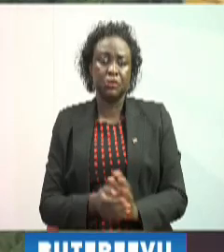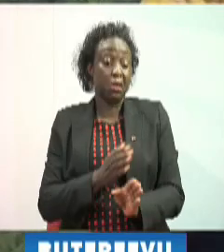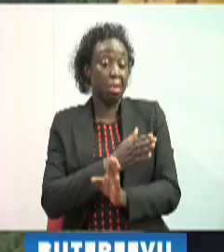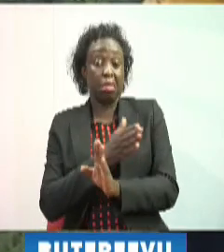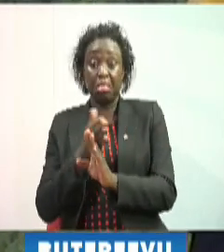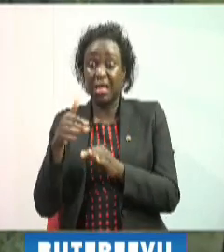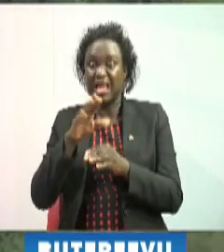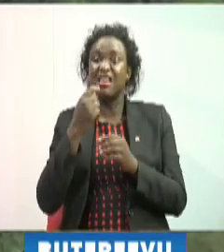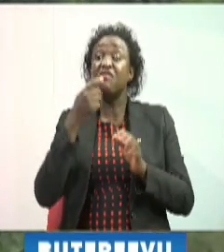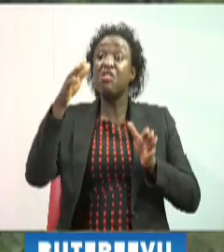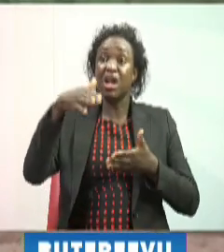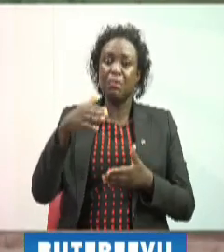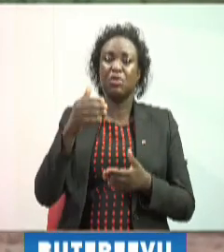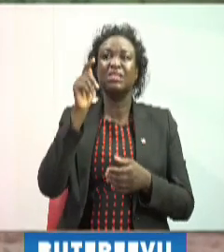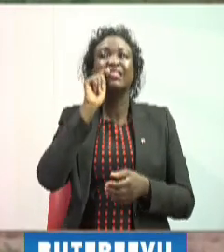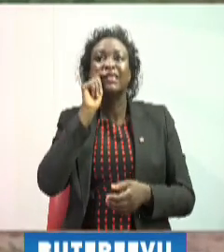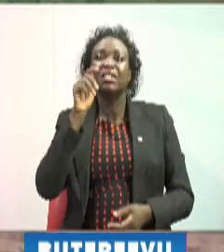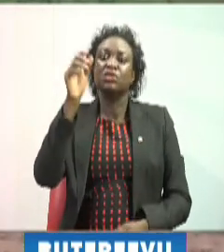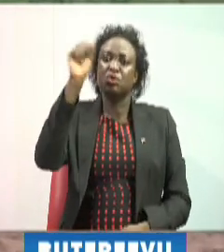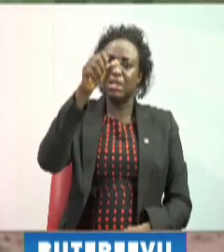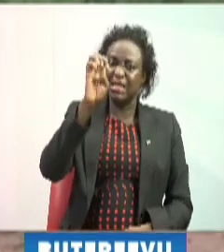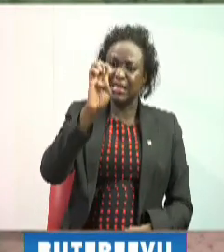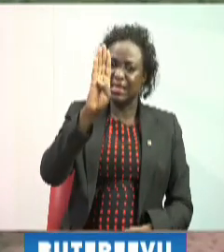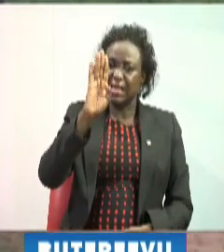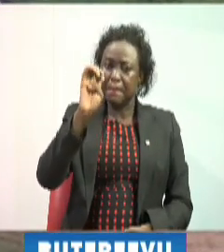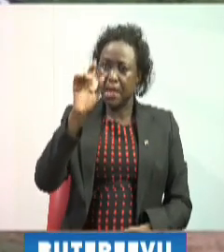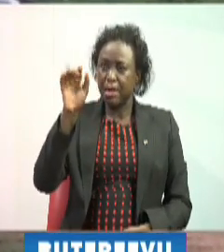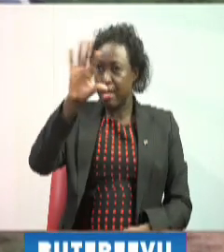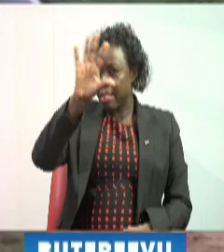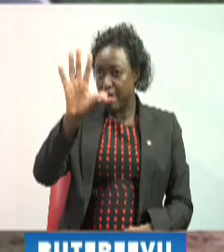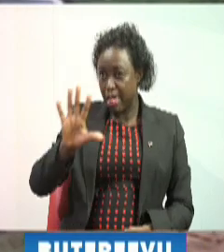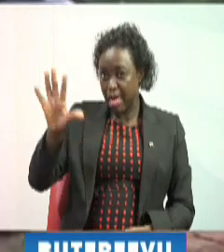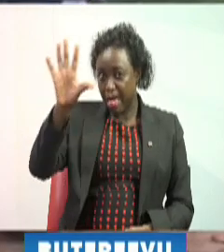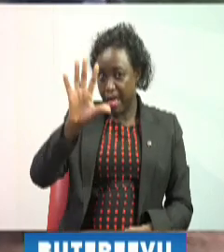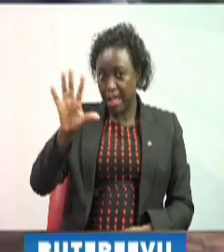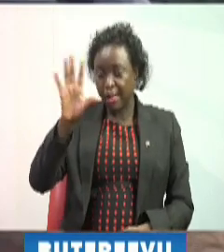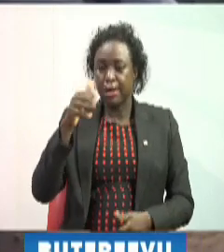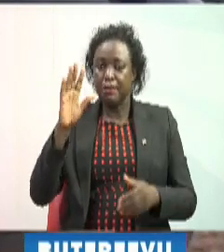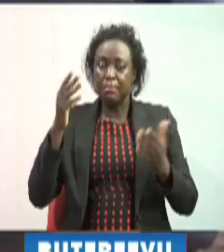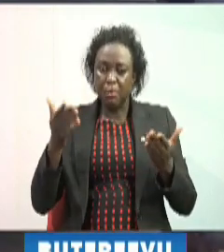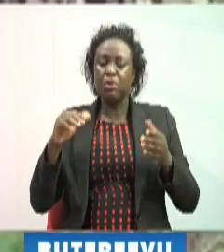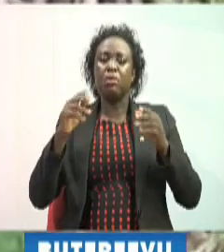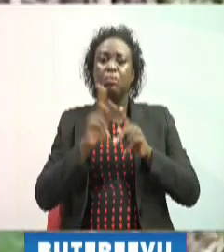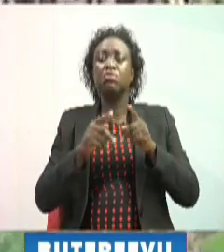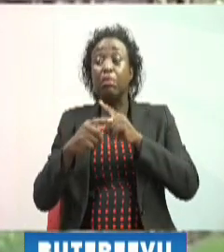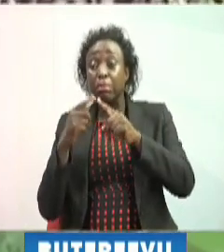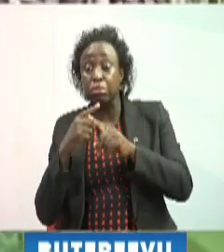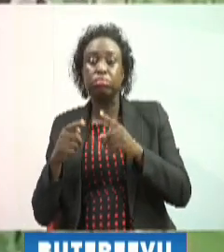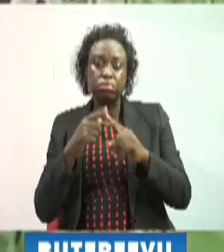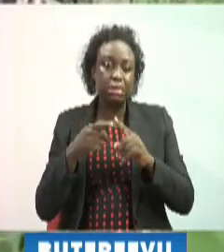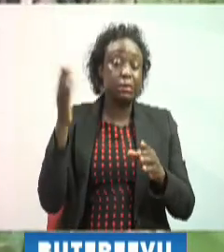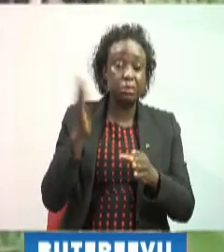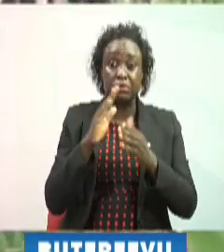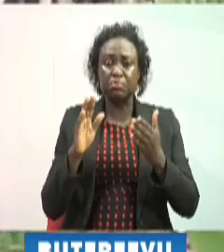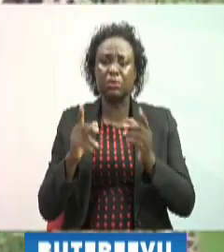zenge bitundu bya Karamoja Teso ne Sebei bijjudde obutabanguko n'okutta abantu ngenda bwevudde ku kibba nti obuli mu kitundu kino kino kikyawaliriza n'eggye